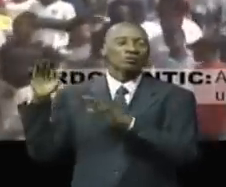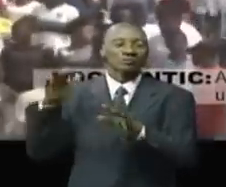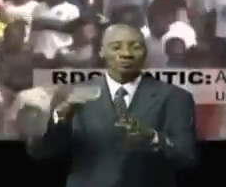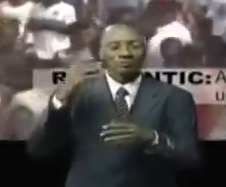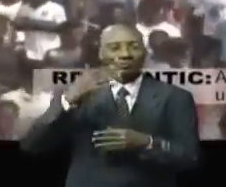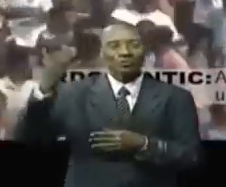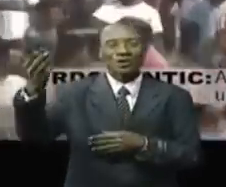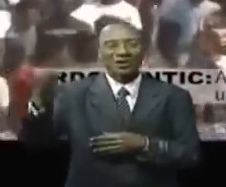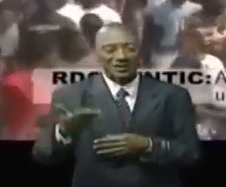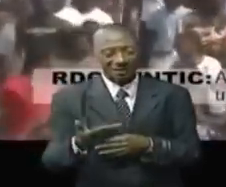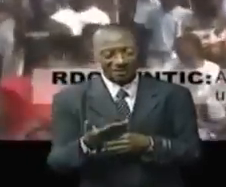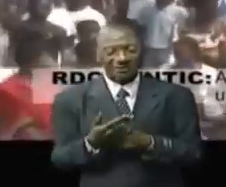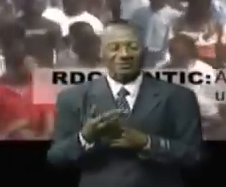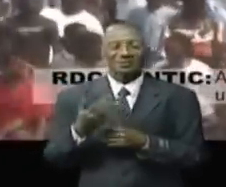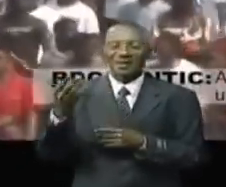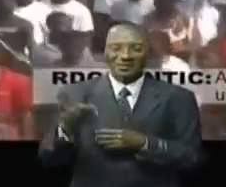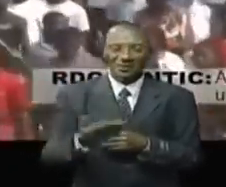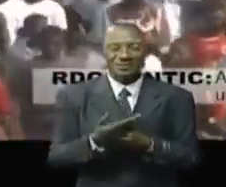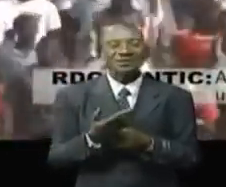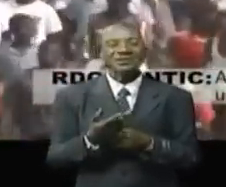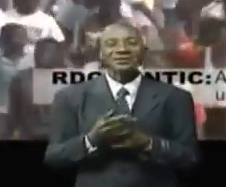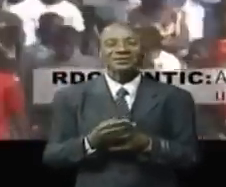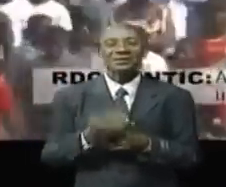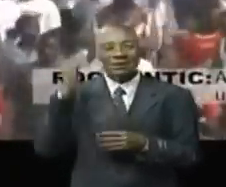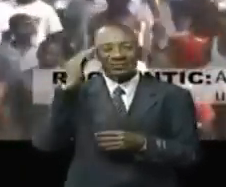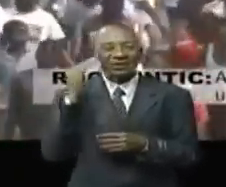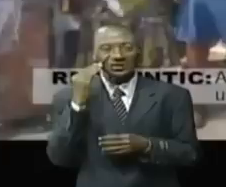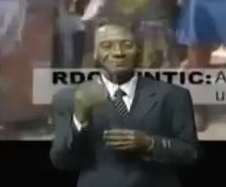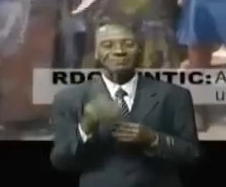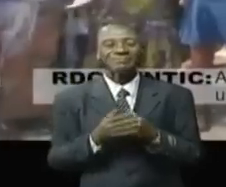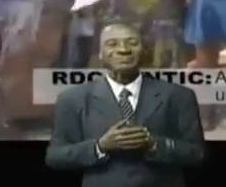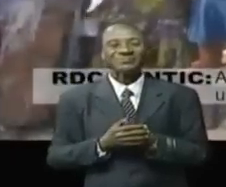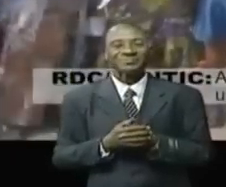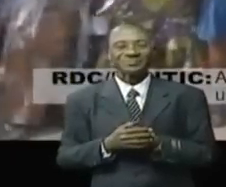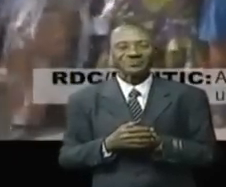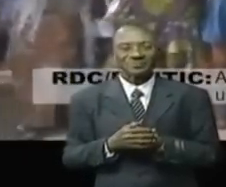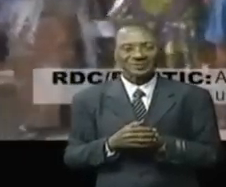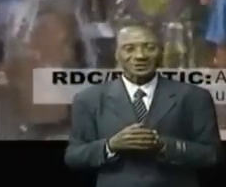venus honorer leur autorité morale. Mais malgré ça, la moni boyembi.